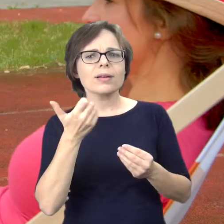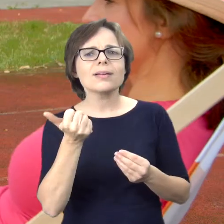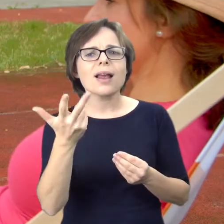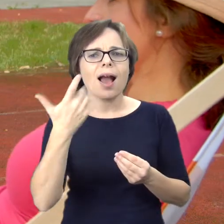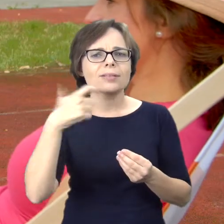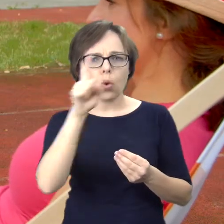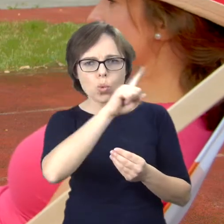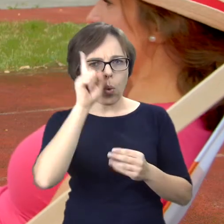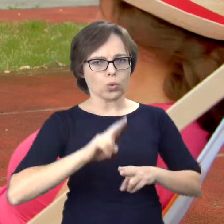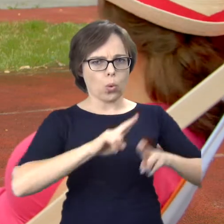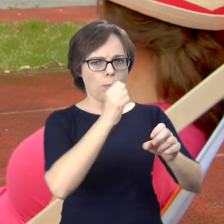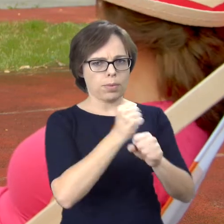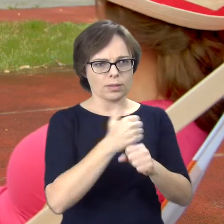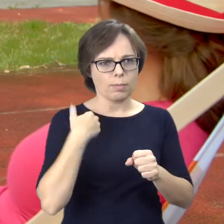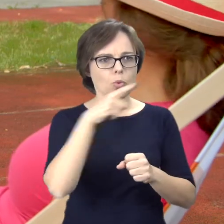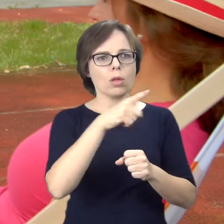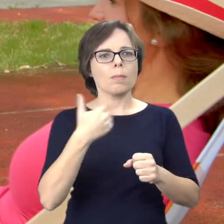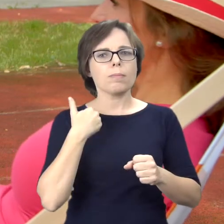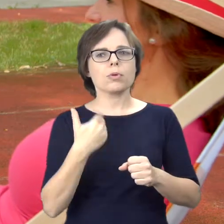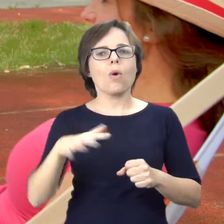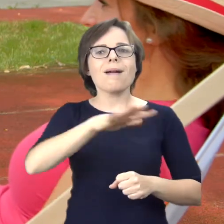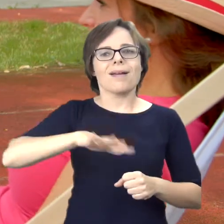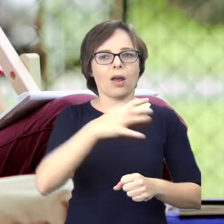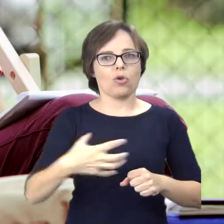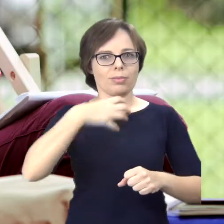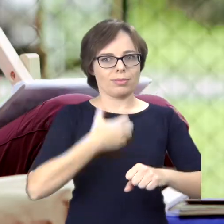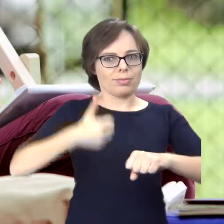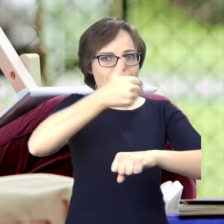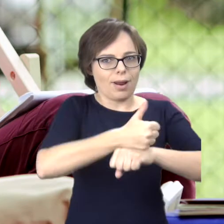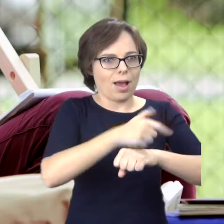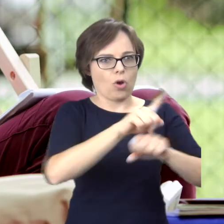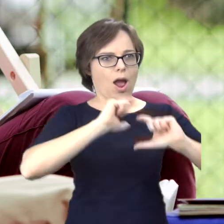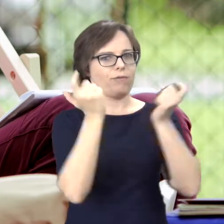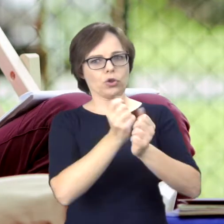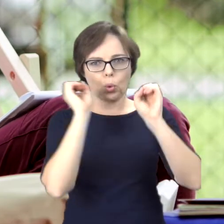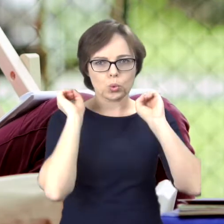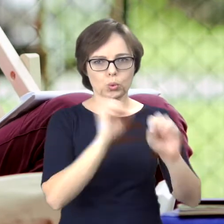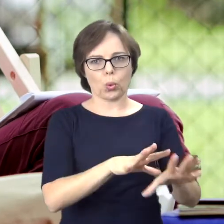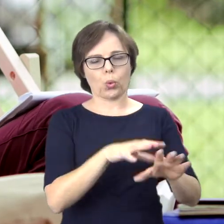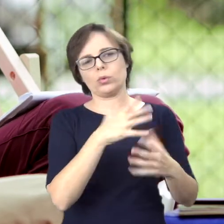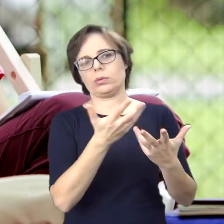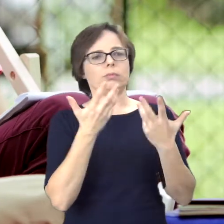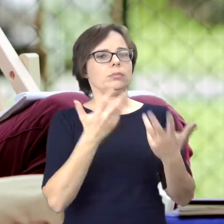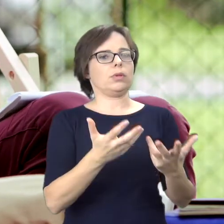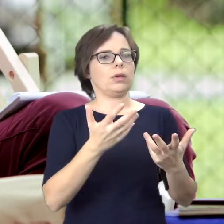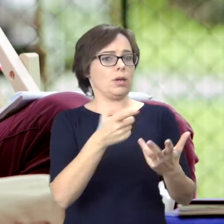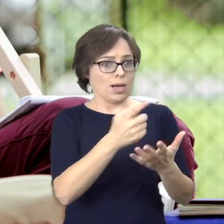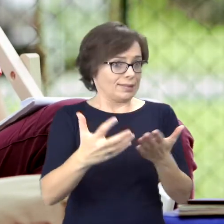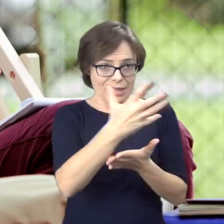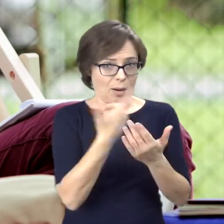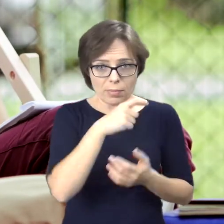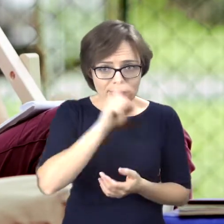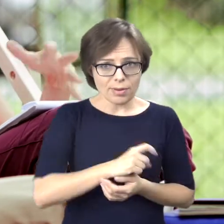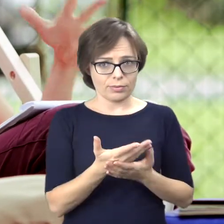sobą. Jesteś dyrektorem regionu, tak? No i właśnie rzucasz wszystko i mówisz, zarabiasz dobrą kasę,